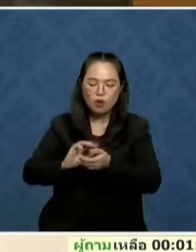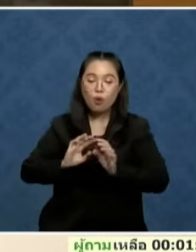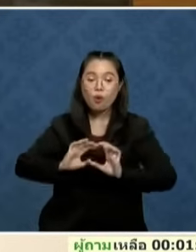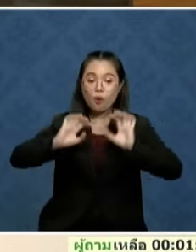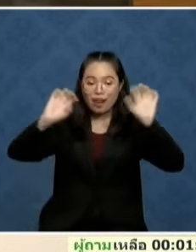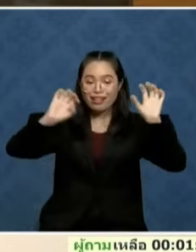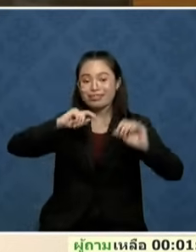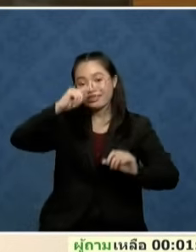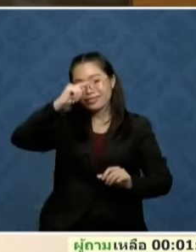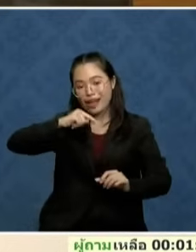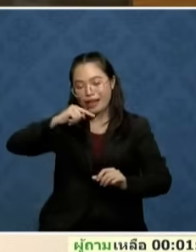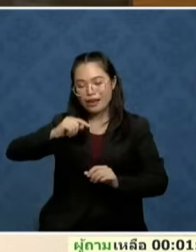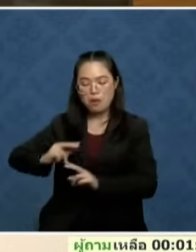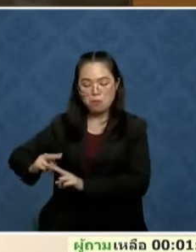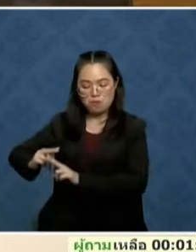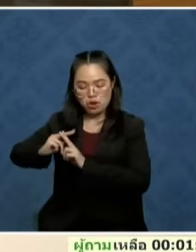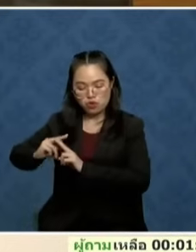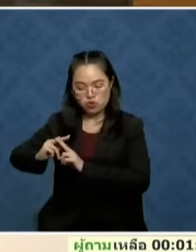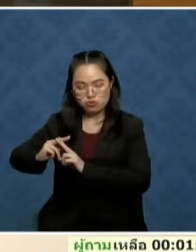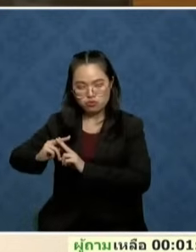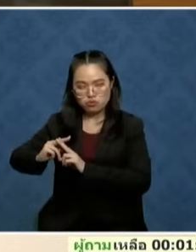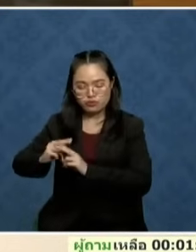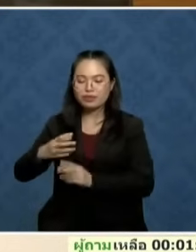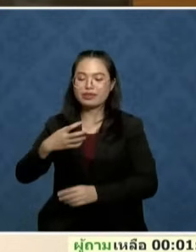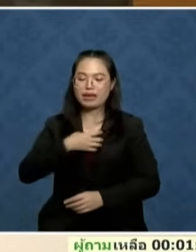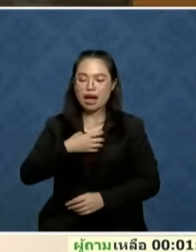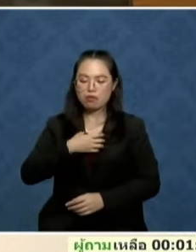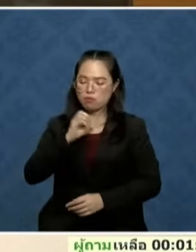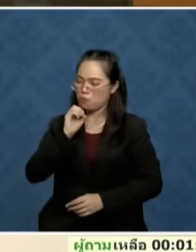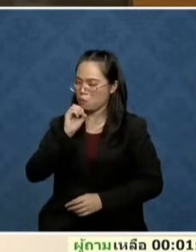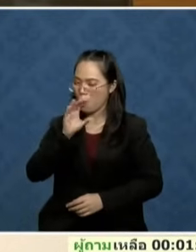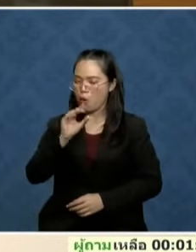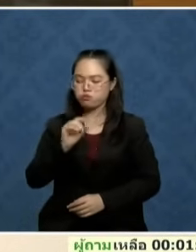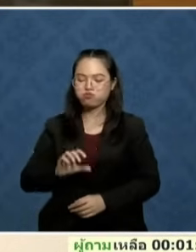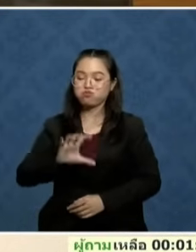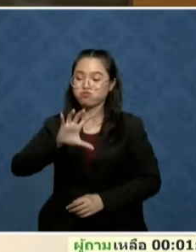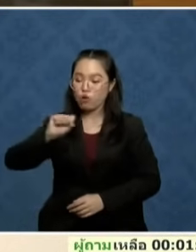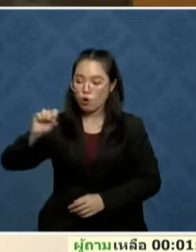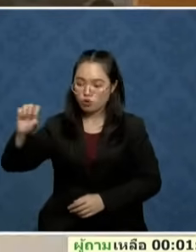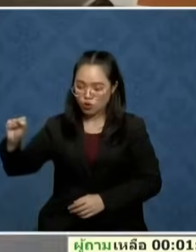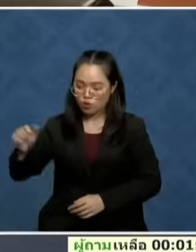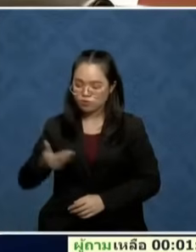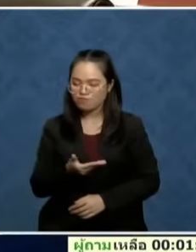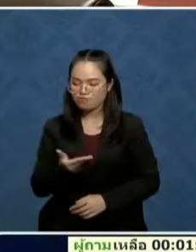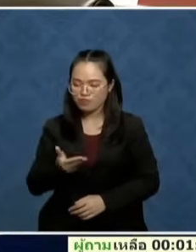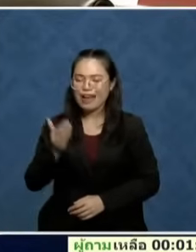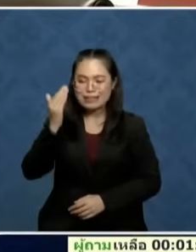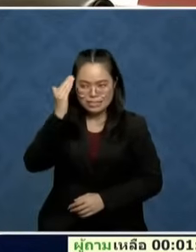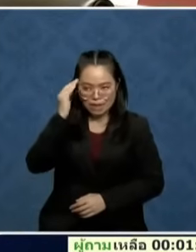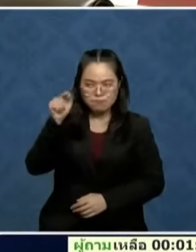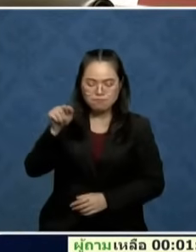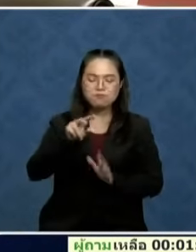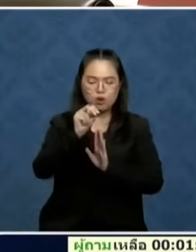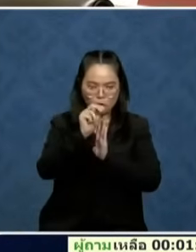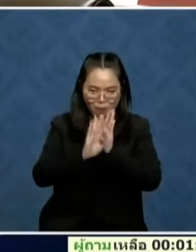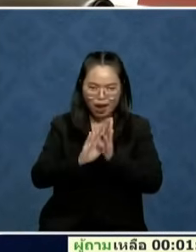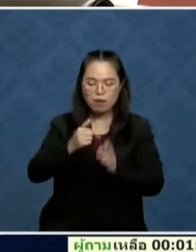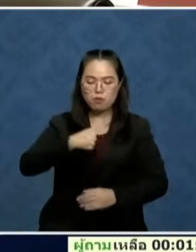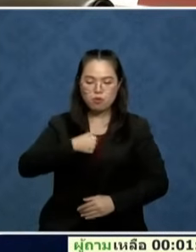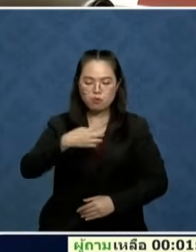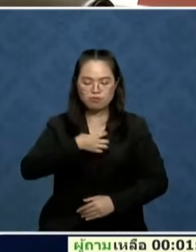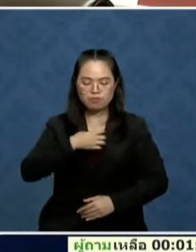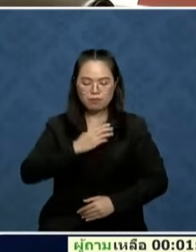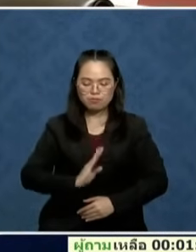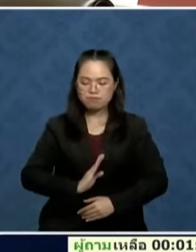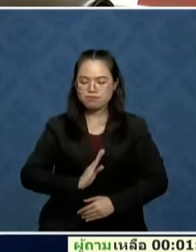ผมขอยืนยันให้ท่านส.ส.ผู้ทรงเกียรติได้ทราบว่า ผมมีนโยบายที่ชัดเจนที่จะสร้างเกียรติภูมิ